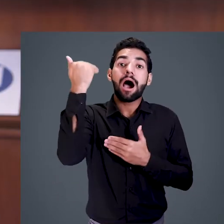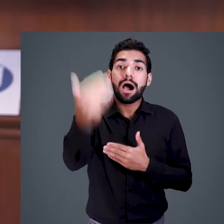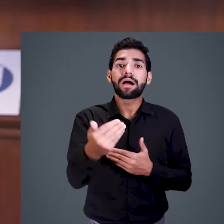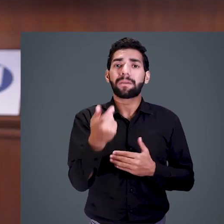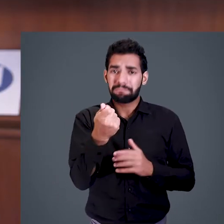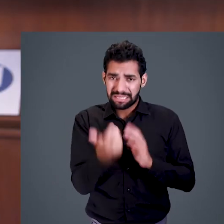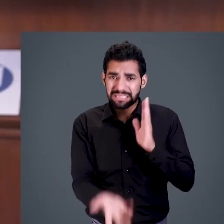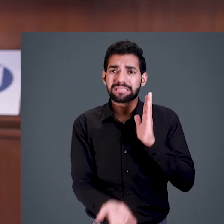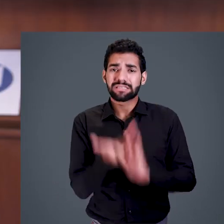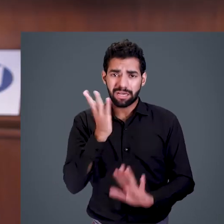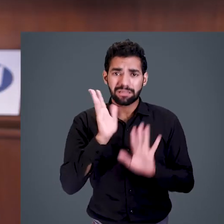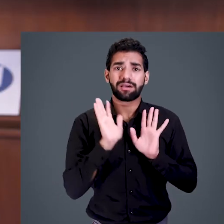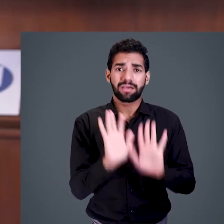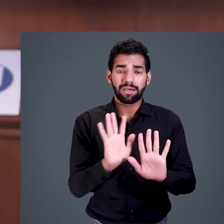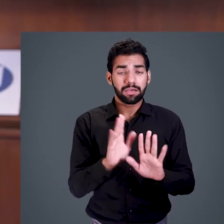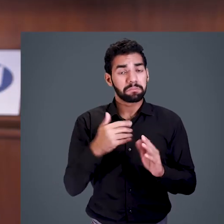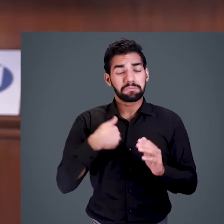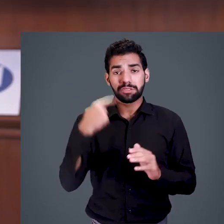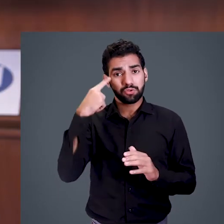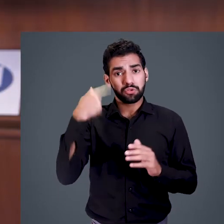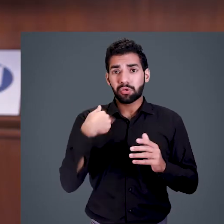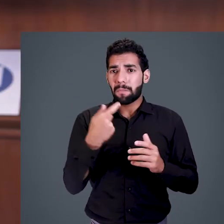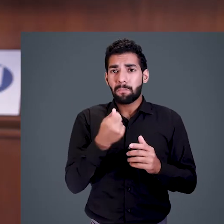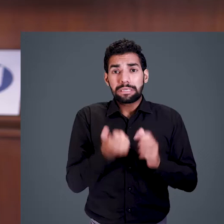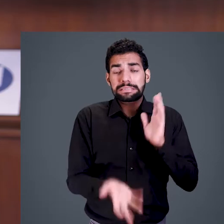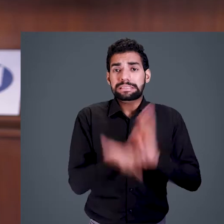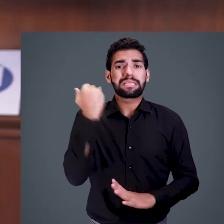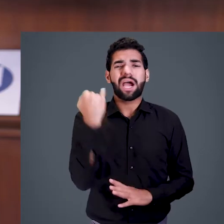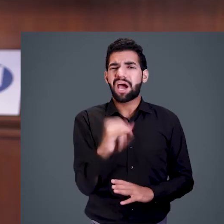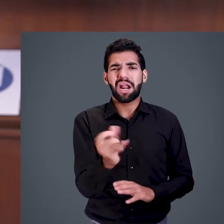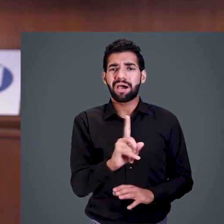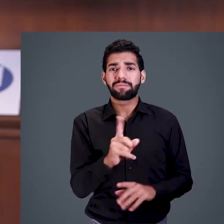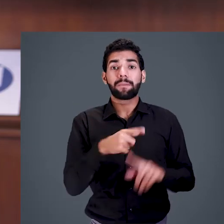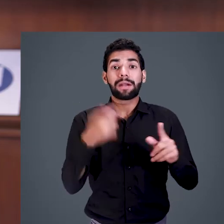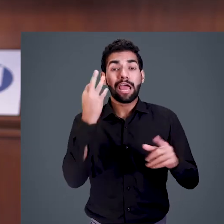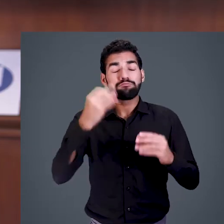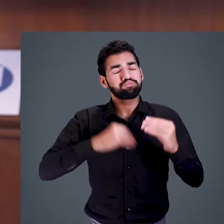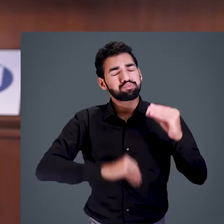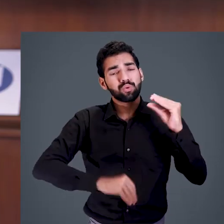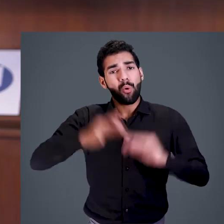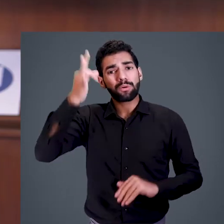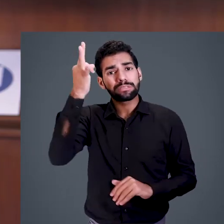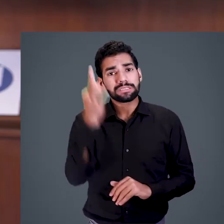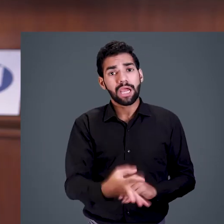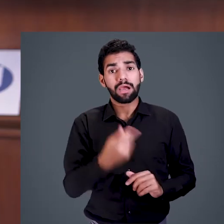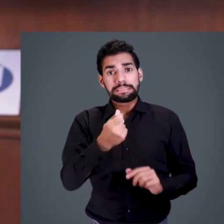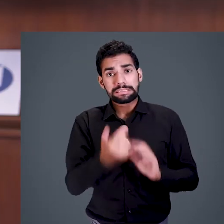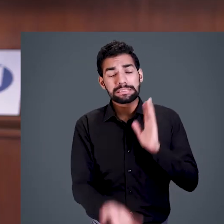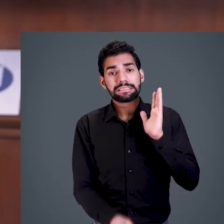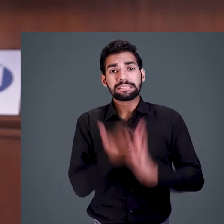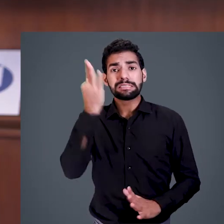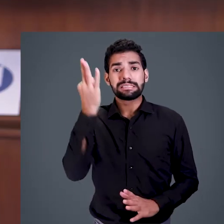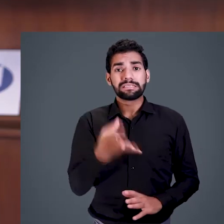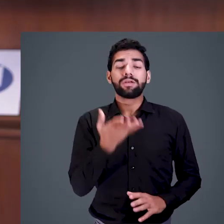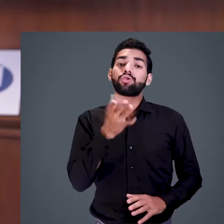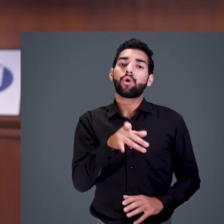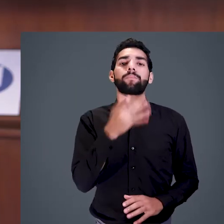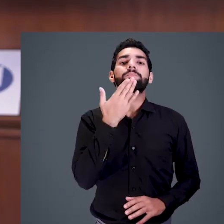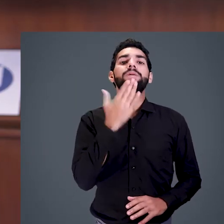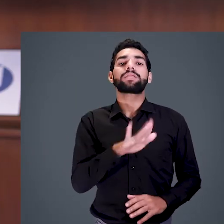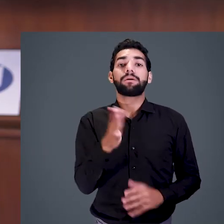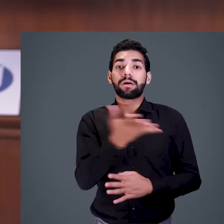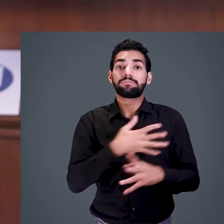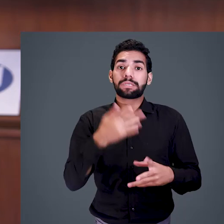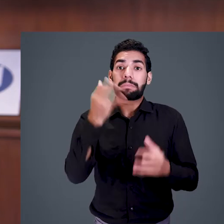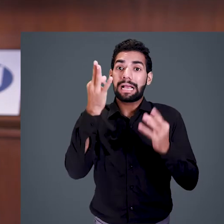run, inflation is going to happen. Inflation is not bad. ہاں، جب ہائپر انفلیشن میں چلے جائیں، یس دیٹ از اے ریڈ سگنل